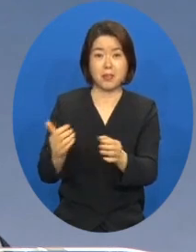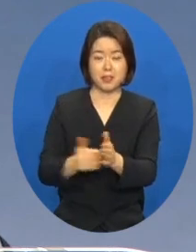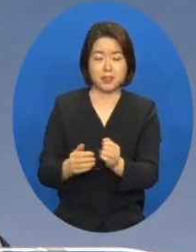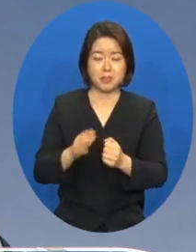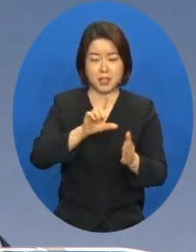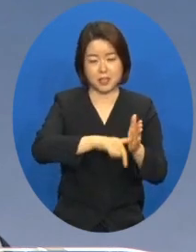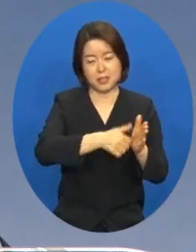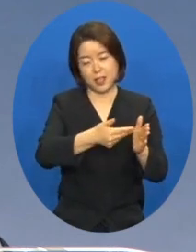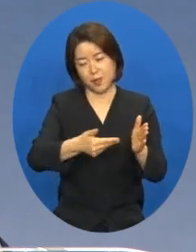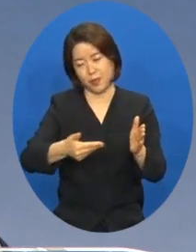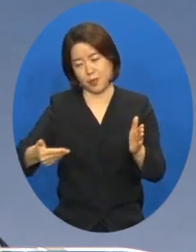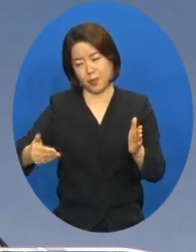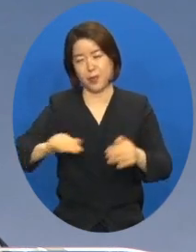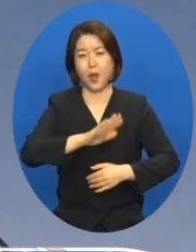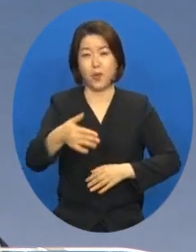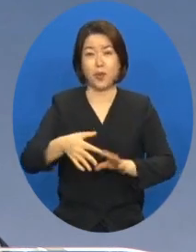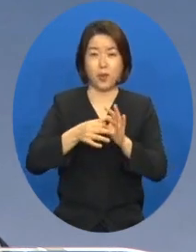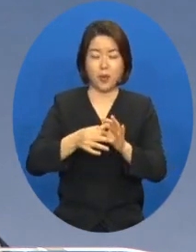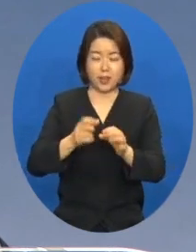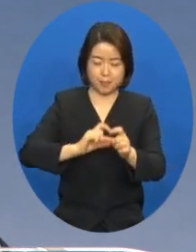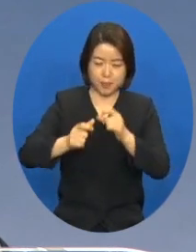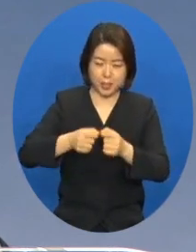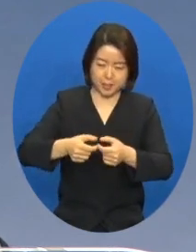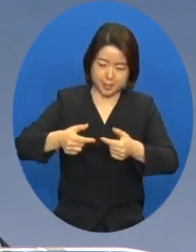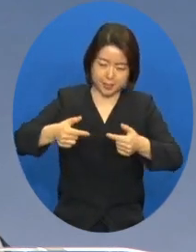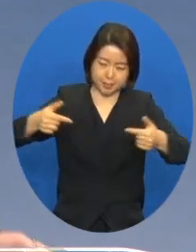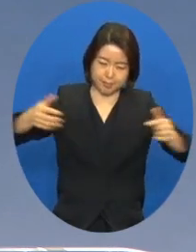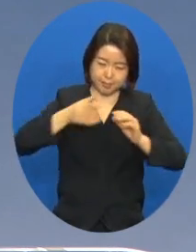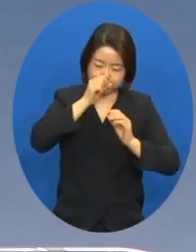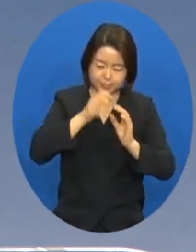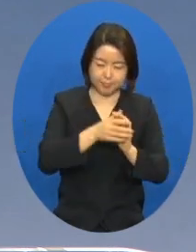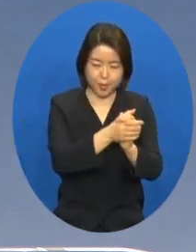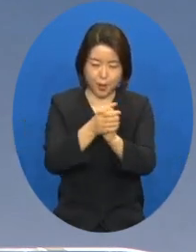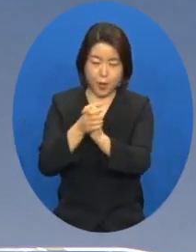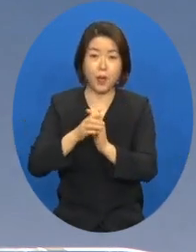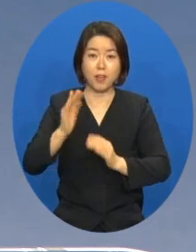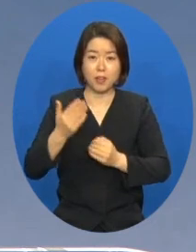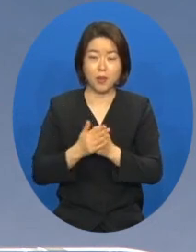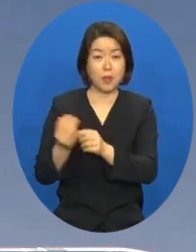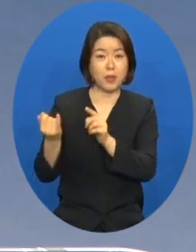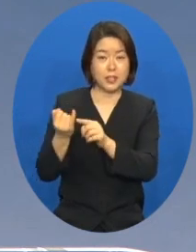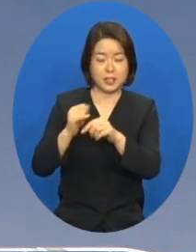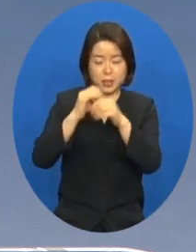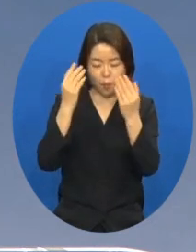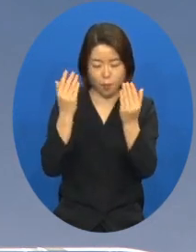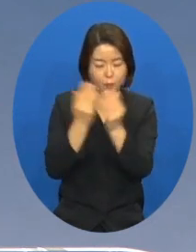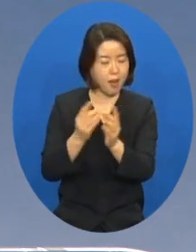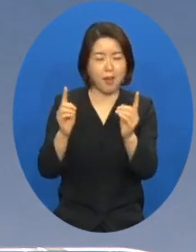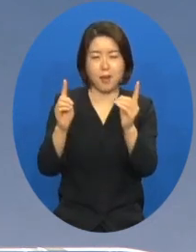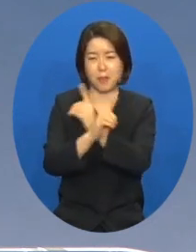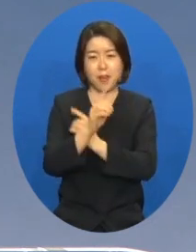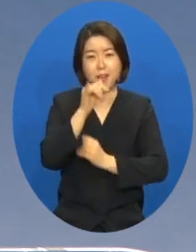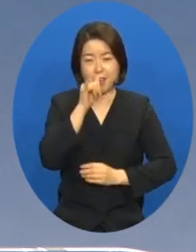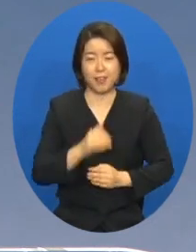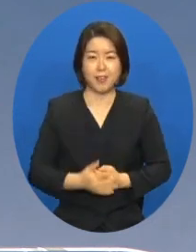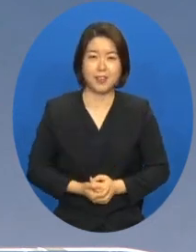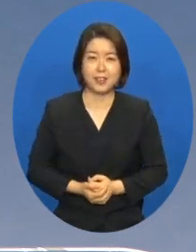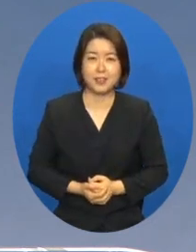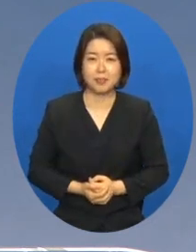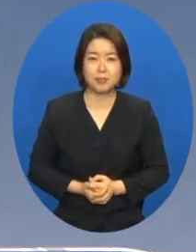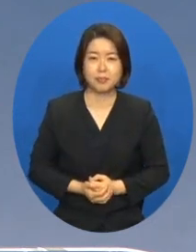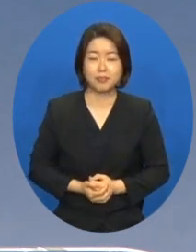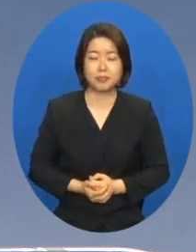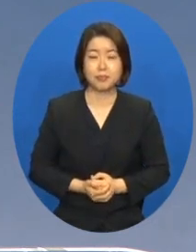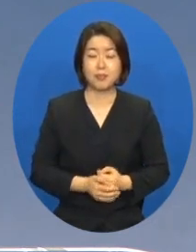시간이 지나면서 우리의 관계는 점점 더 좋아졌고 그녀도 완전히 변했습니다. 여러분,